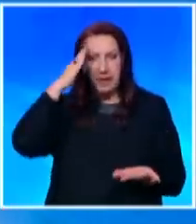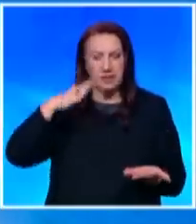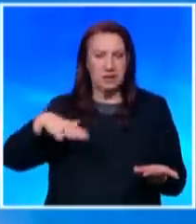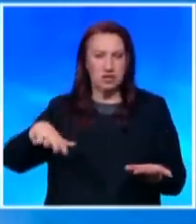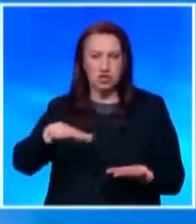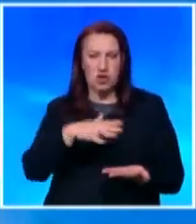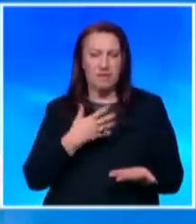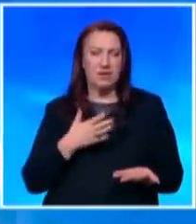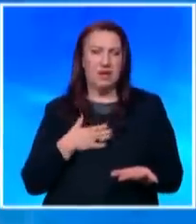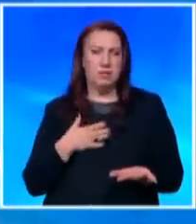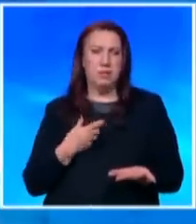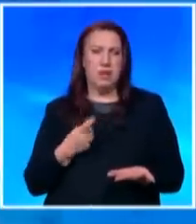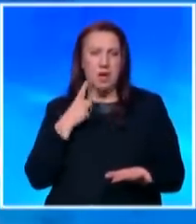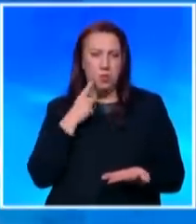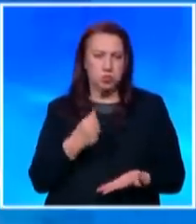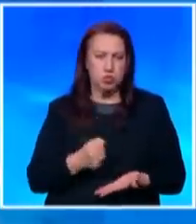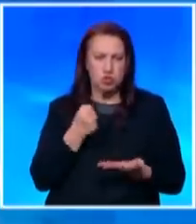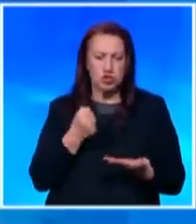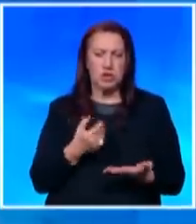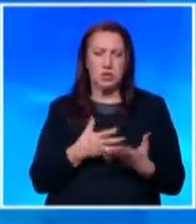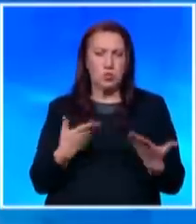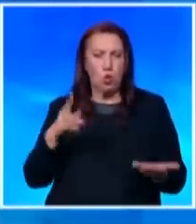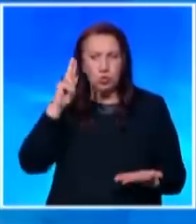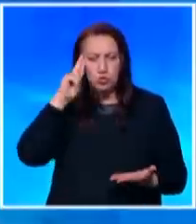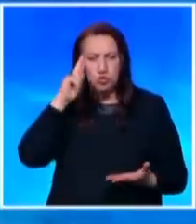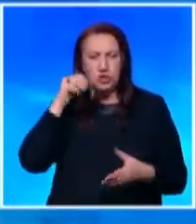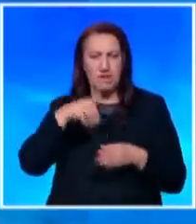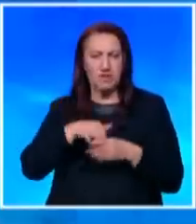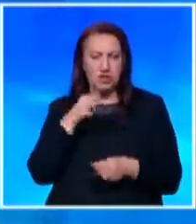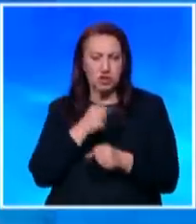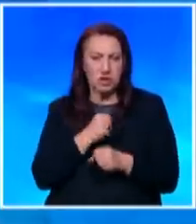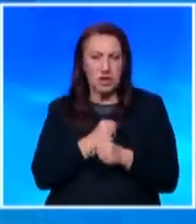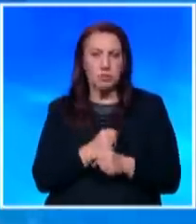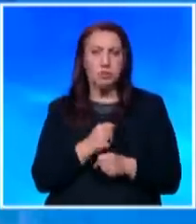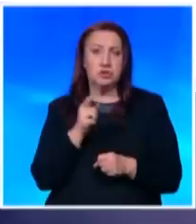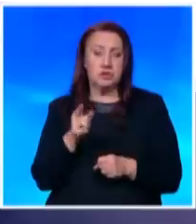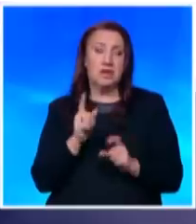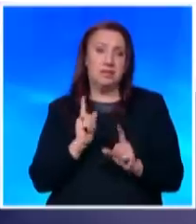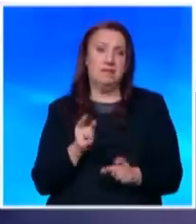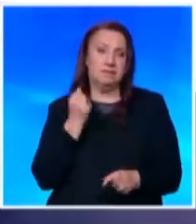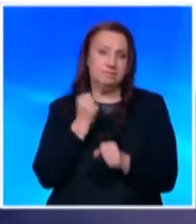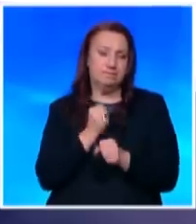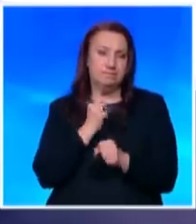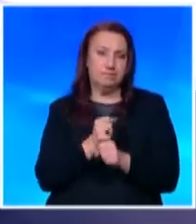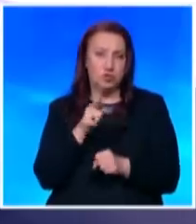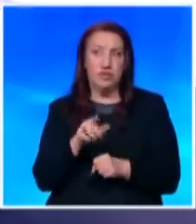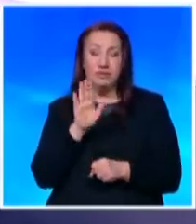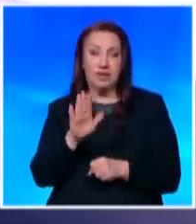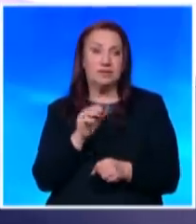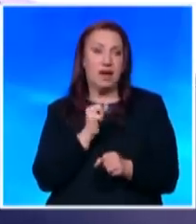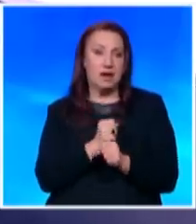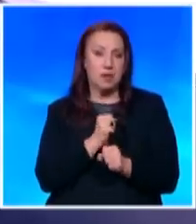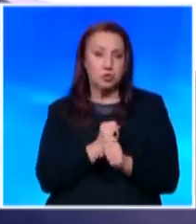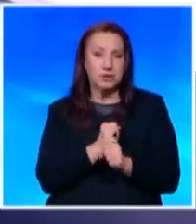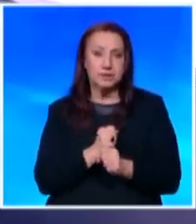бюджети, огромни брой служители, заети с тази работа. Те трябва да оправдават това, за което са назначени. Добре, да погледнем към днешното решение на Висшия съдебен